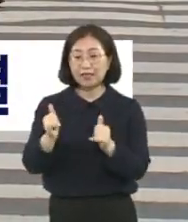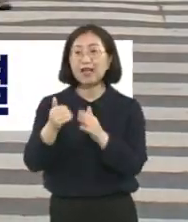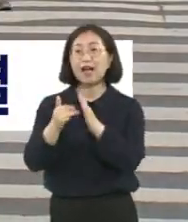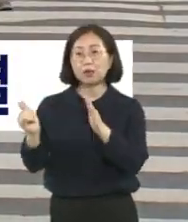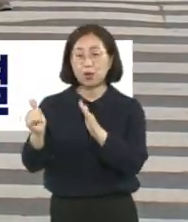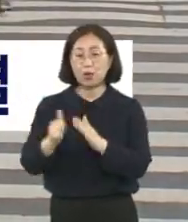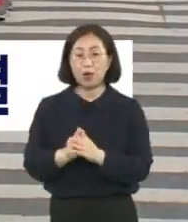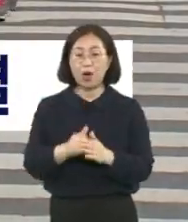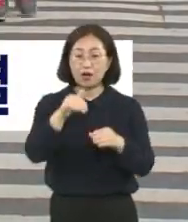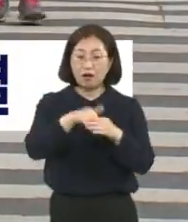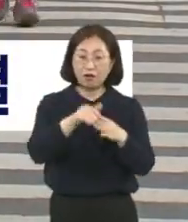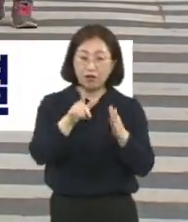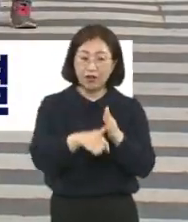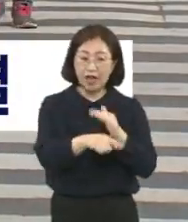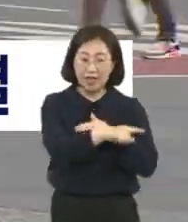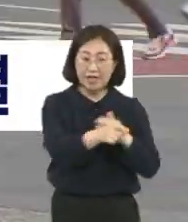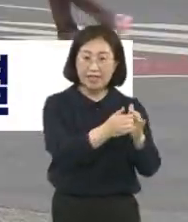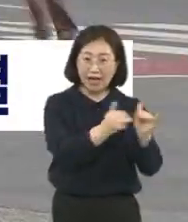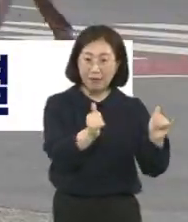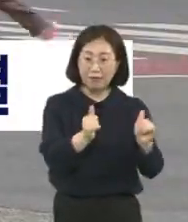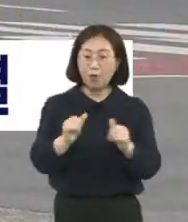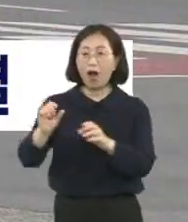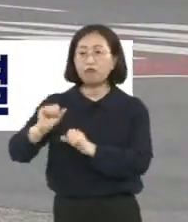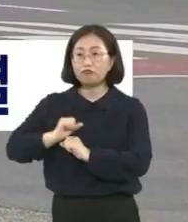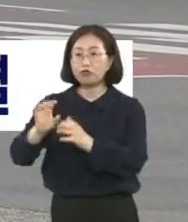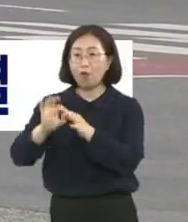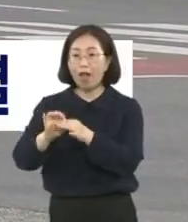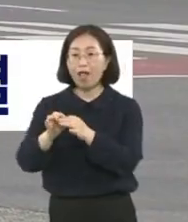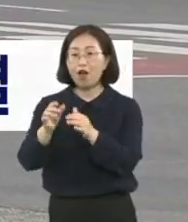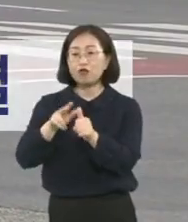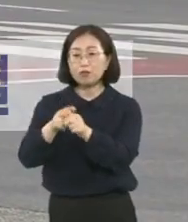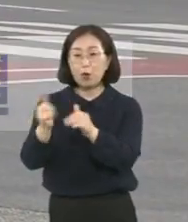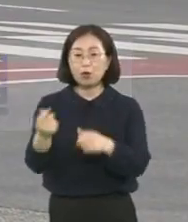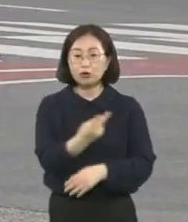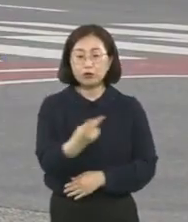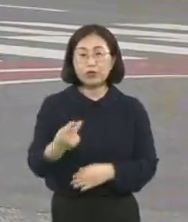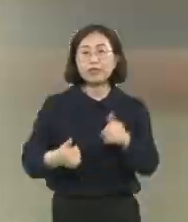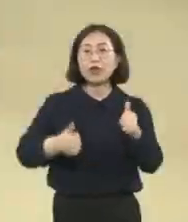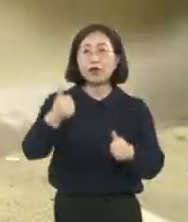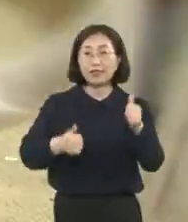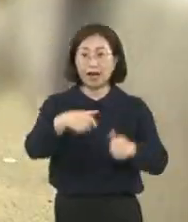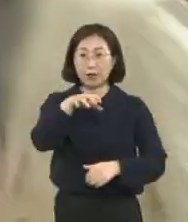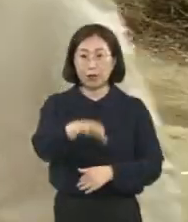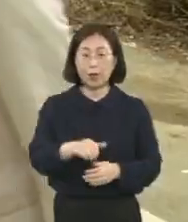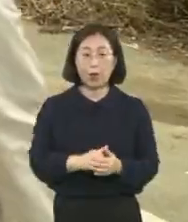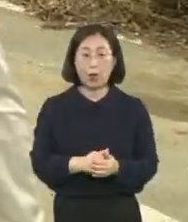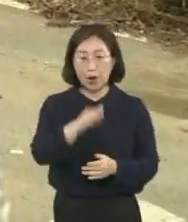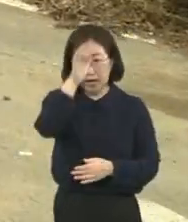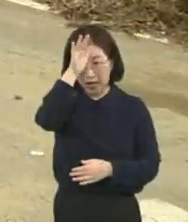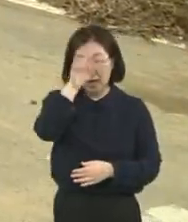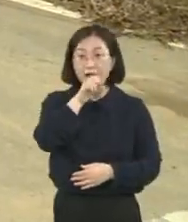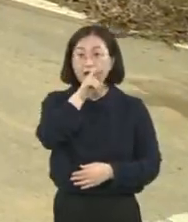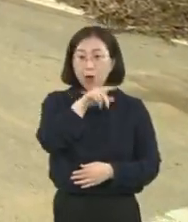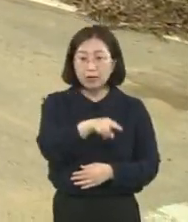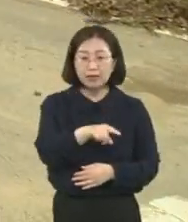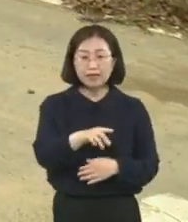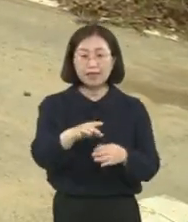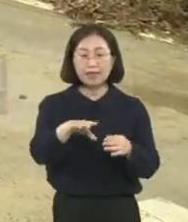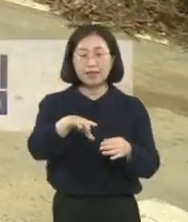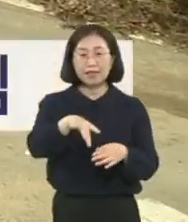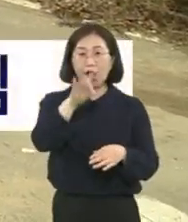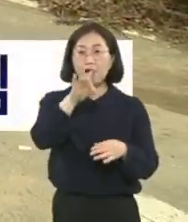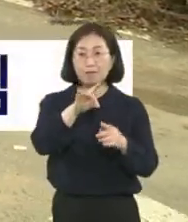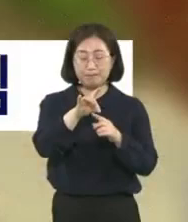때마다 원주민 출신과 군 출신 후보 간의 맞대결이 펼쳐지는 곳입니다. 계룡은 초대 시장에 이어